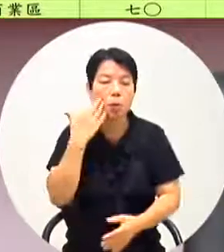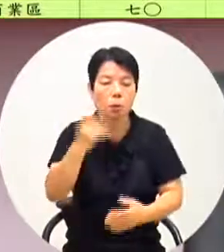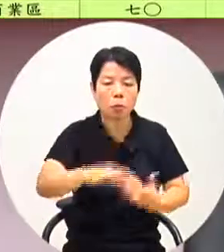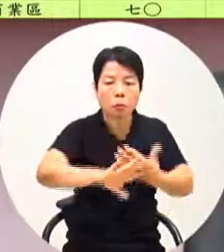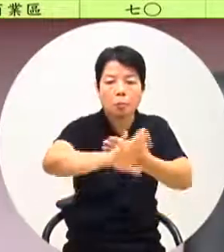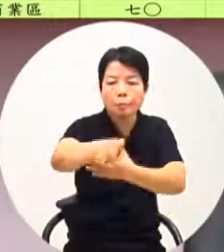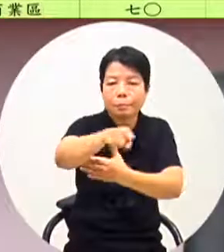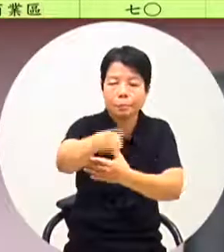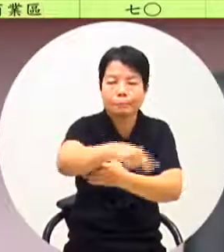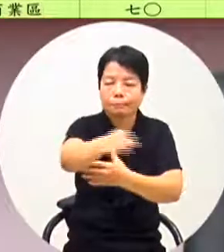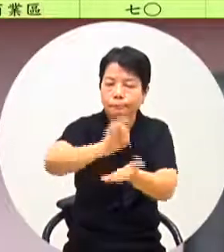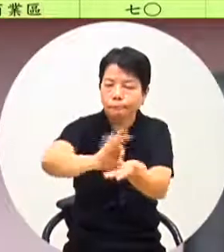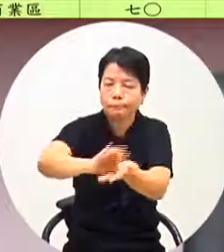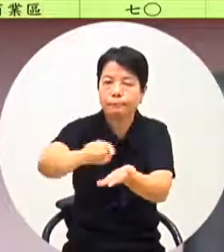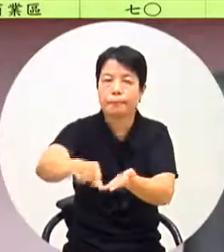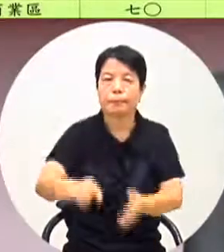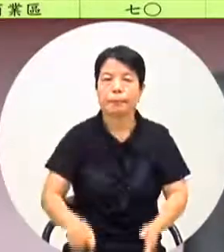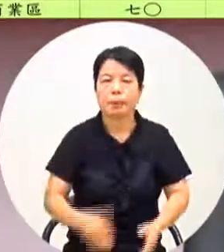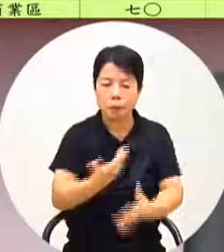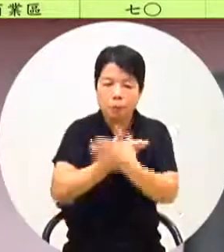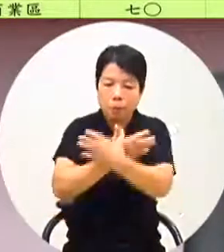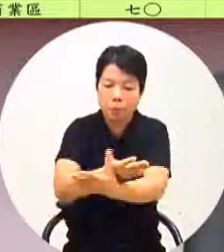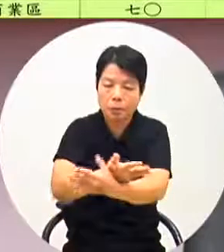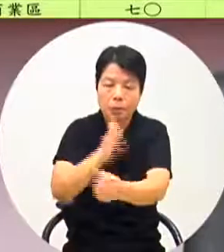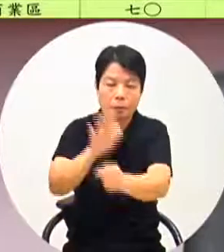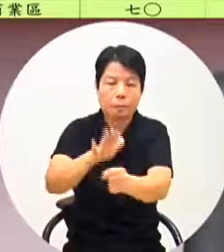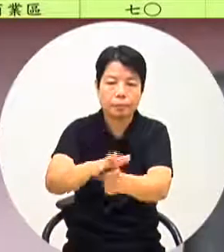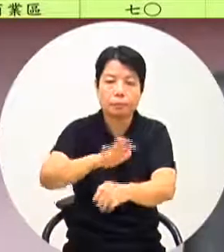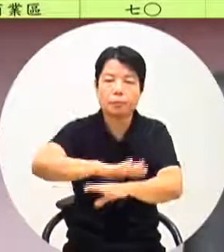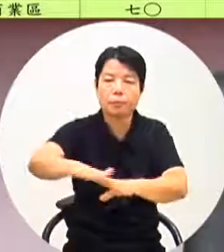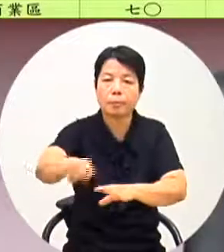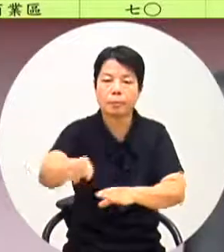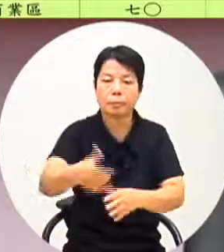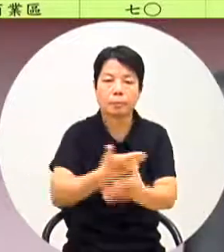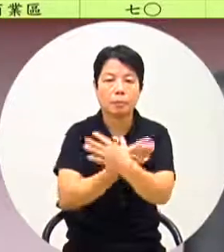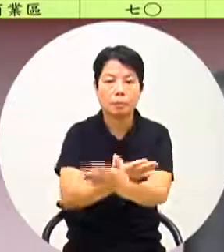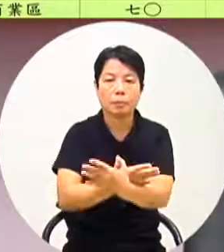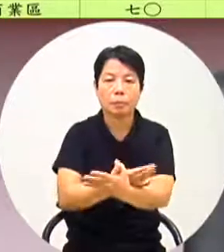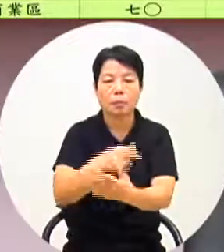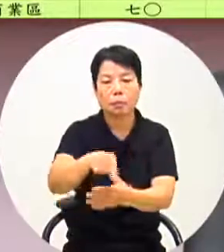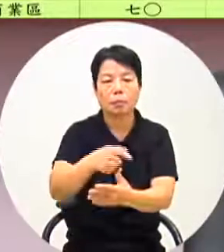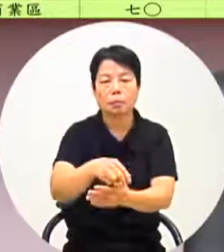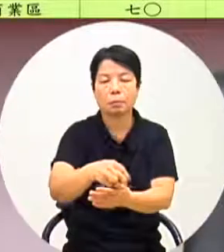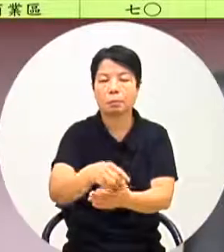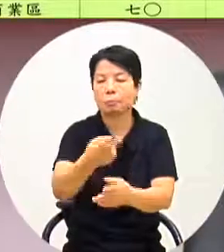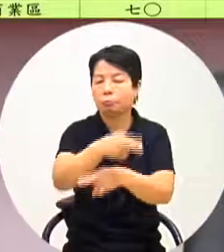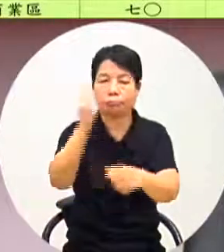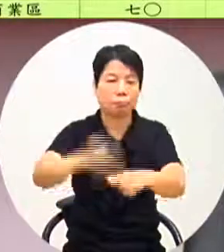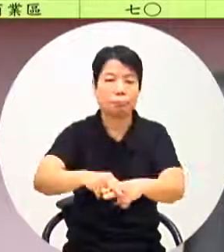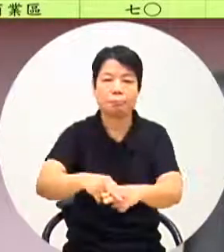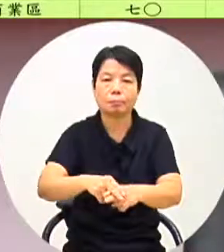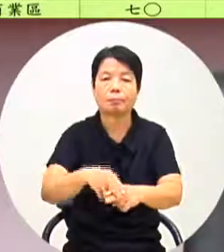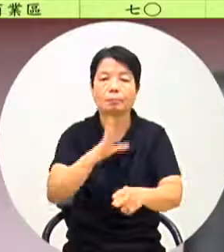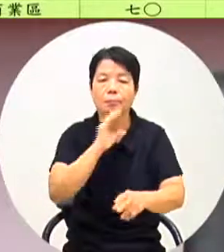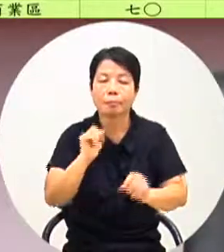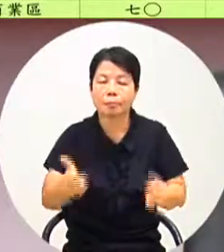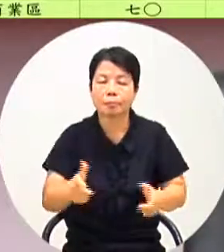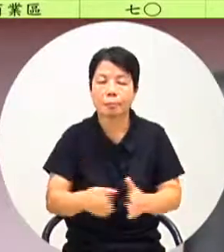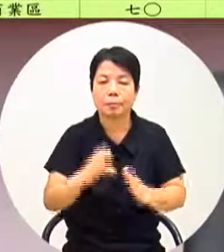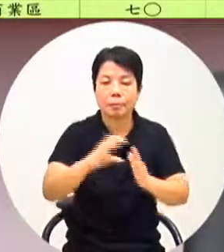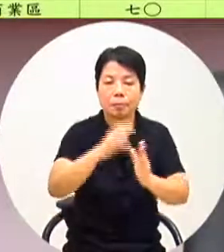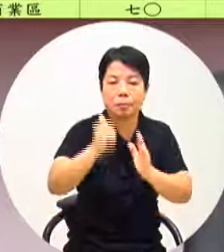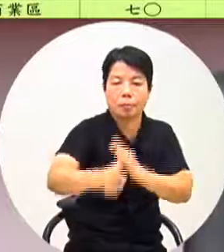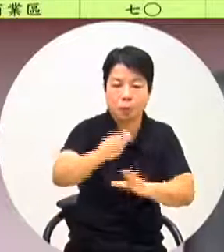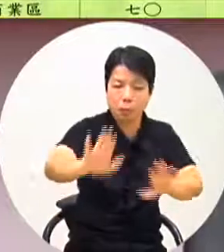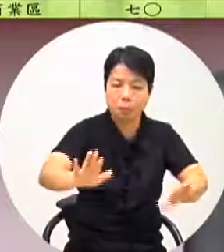用，这个会给予奖励。好像这样的奖励现在好像是没有了。来，局长，我想请问一下，现在还有奖